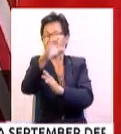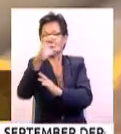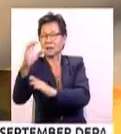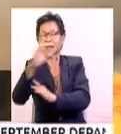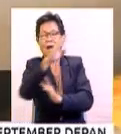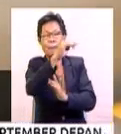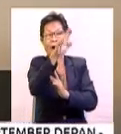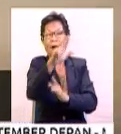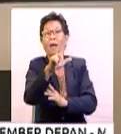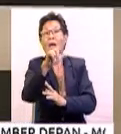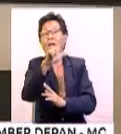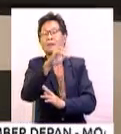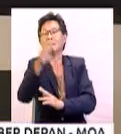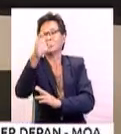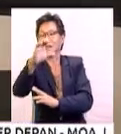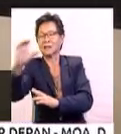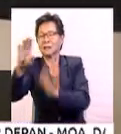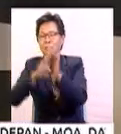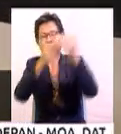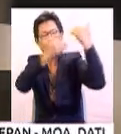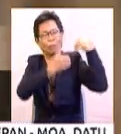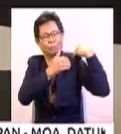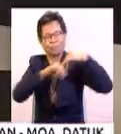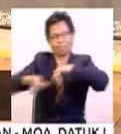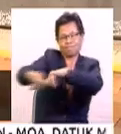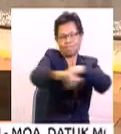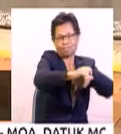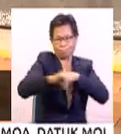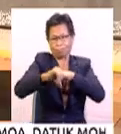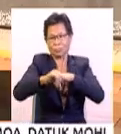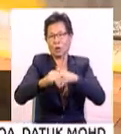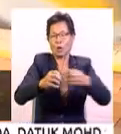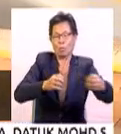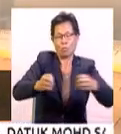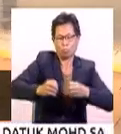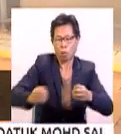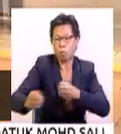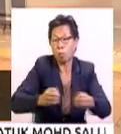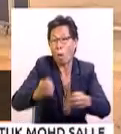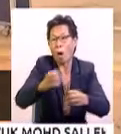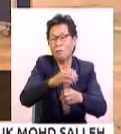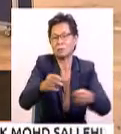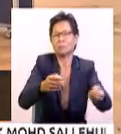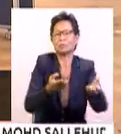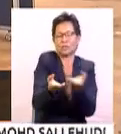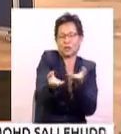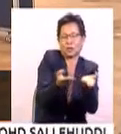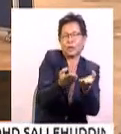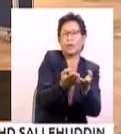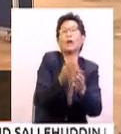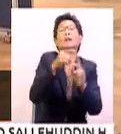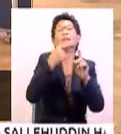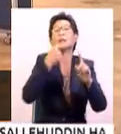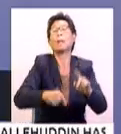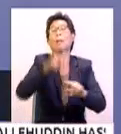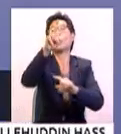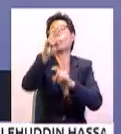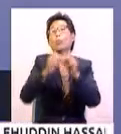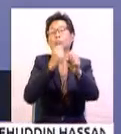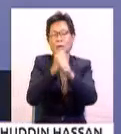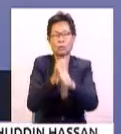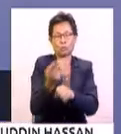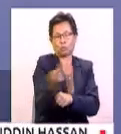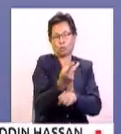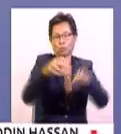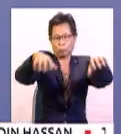CCCC berkongsi tanggungjawab sama rata dalam pengoperasian dan penyelenggaraan selama 20 tahun.